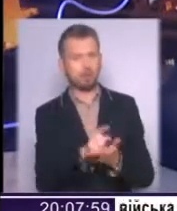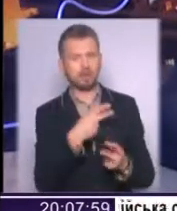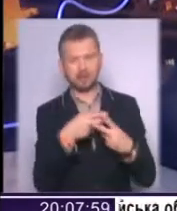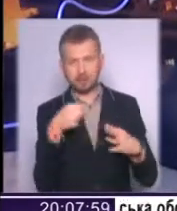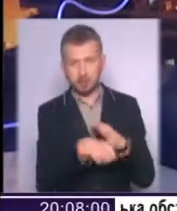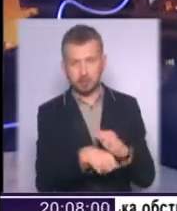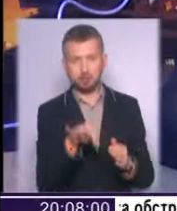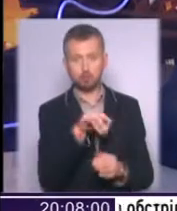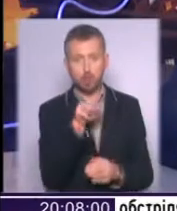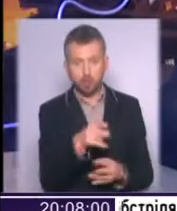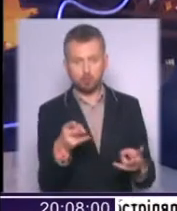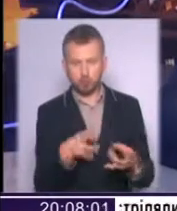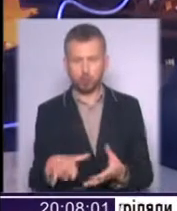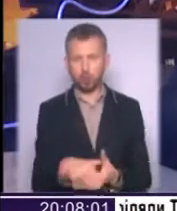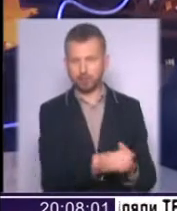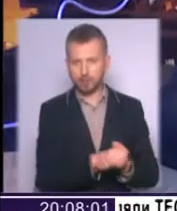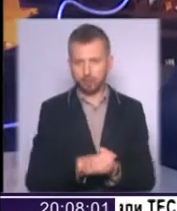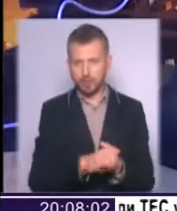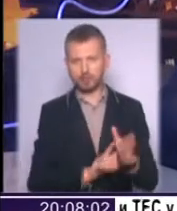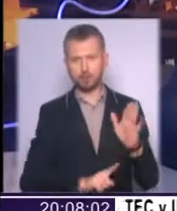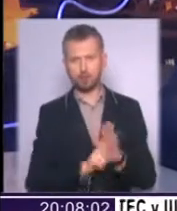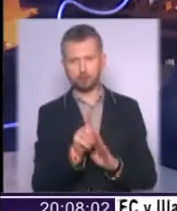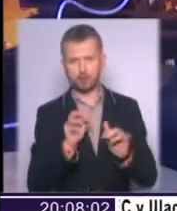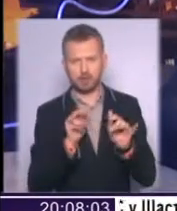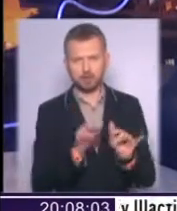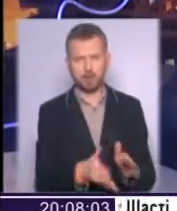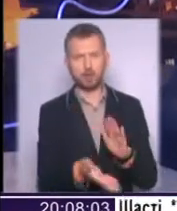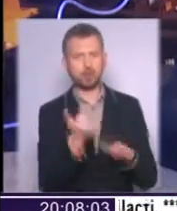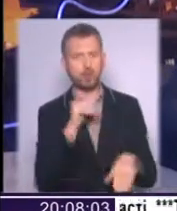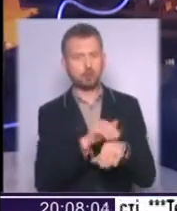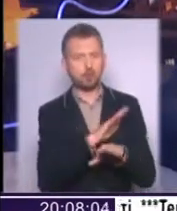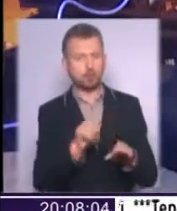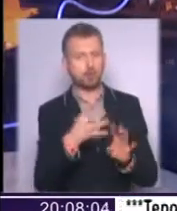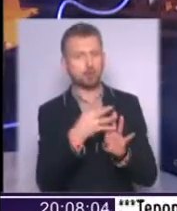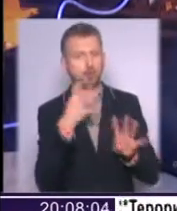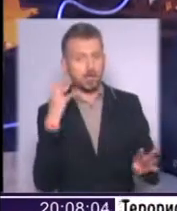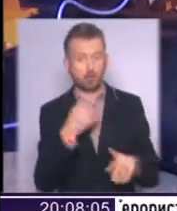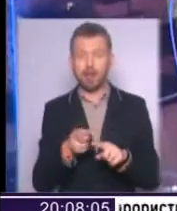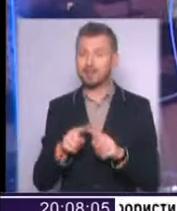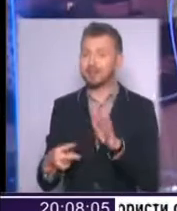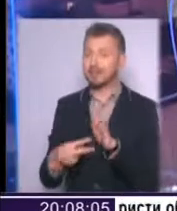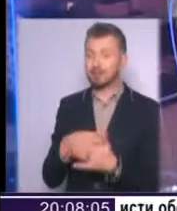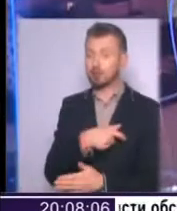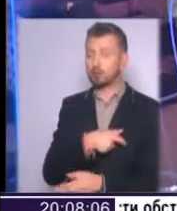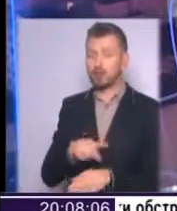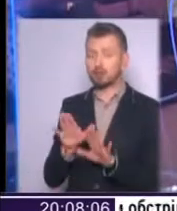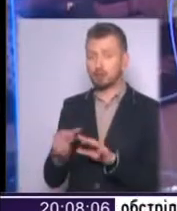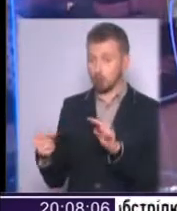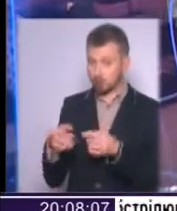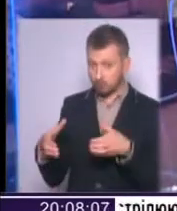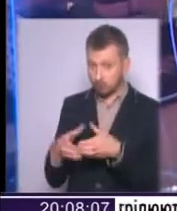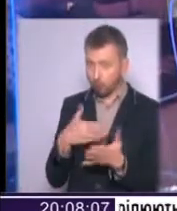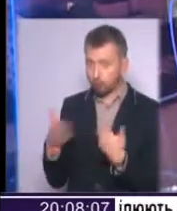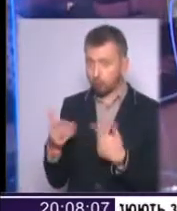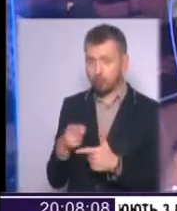них потрібно консолідуватися, порушувати справи, знімати недоторканність і в першу чергу зайнятися ними. Депутатів це лише опозиційного блоку стосується?